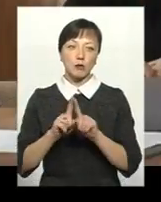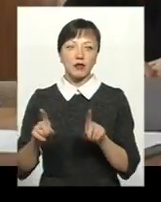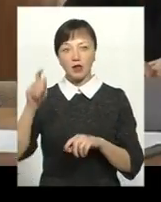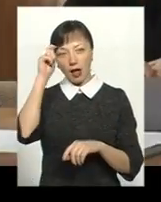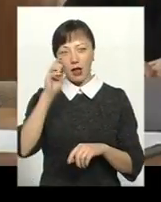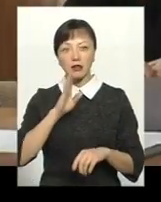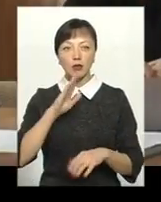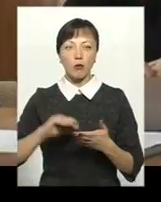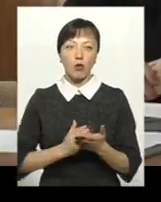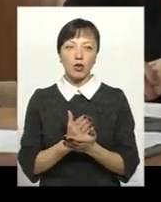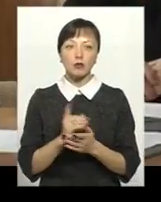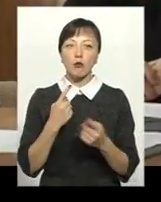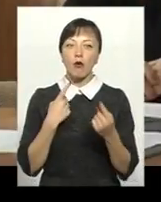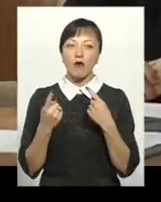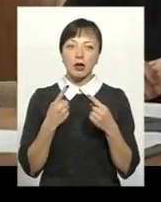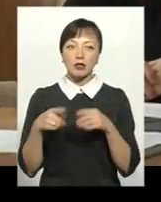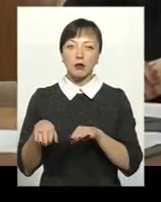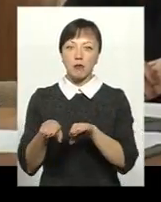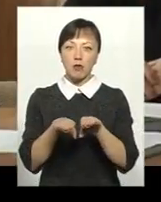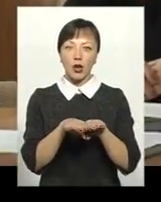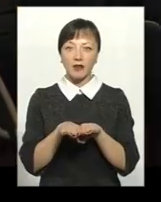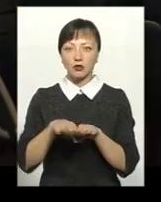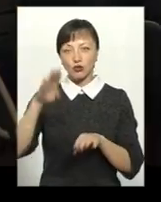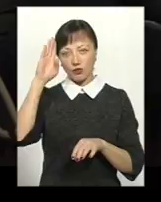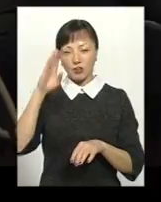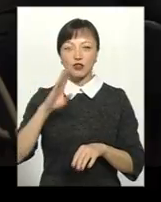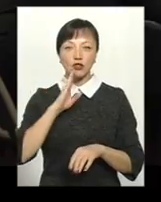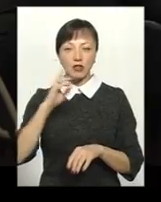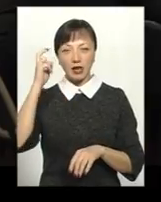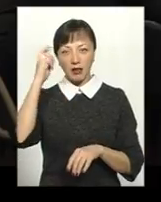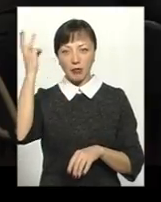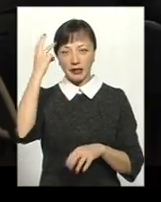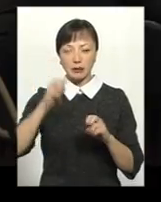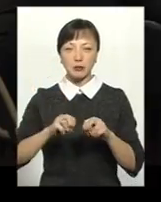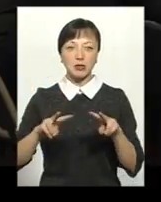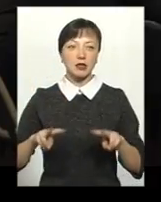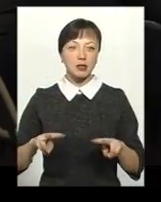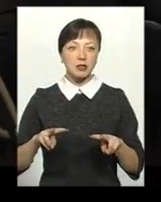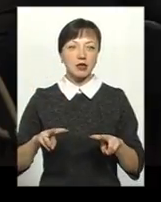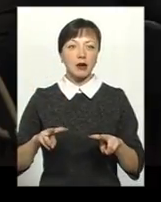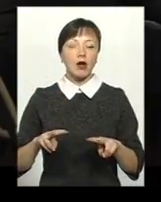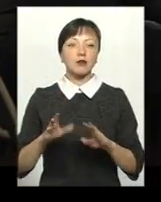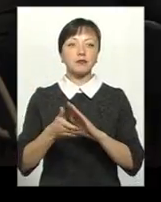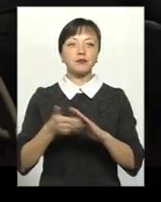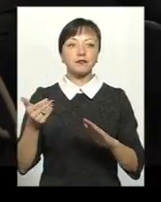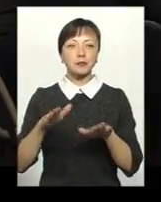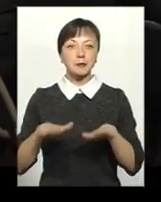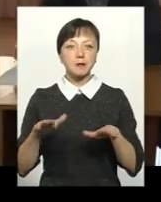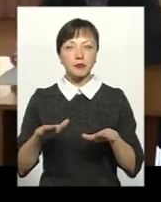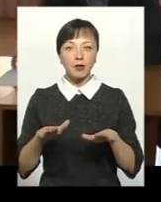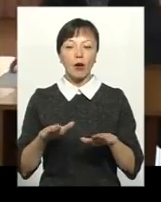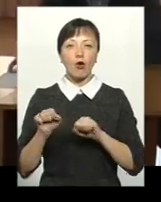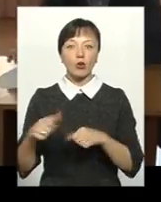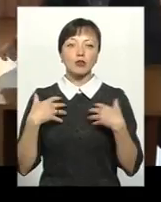гендерної політики. Аби поговорити про рівність чоловіків та жінок, київські та хмельницькі спеціалісти покликали місцевих фахівців сфери